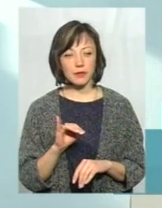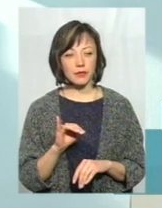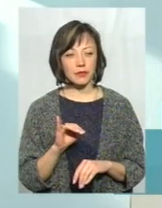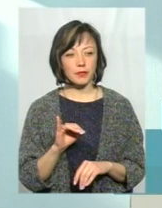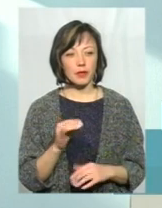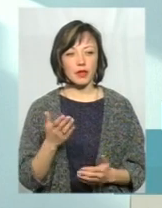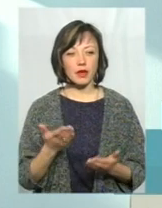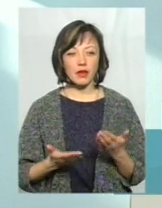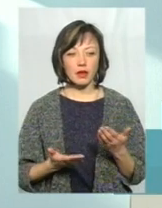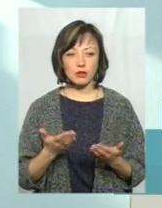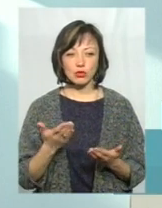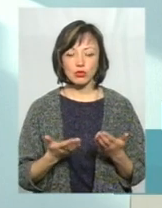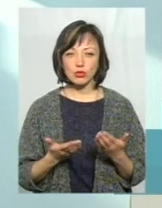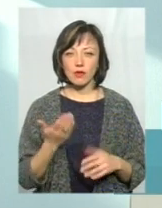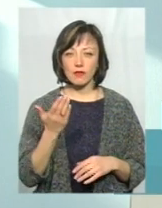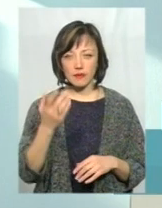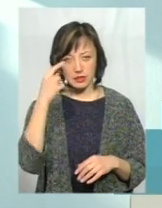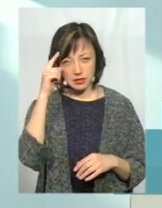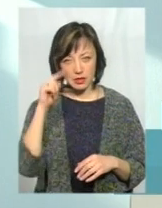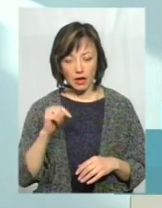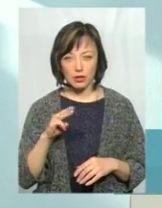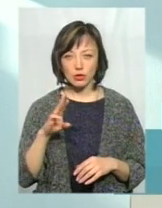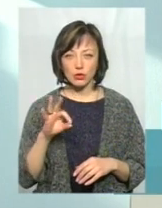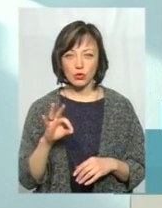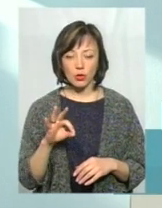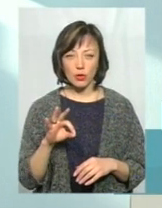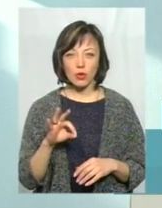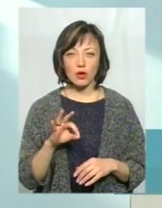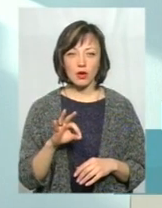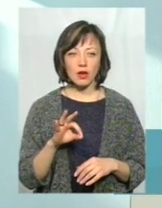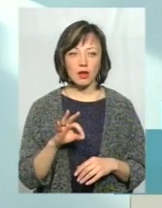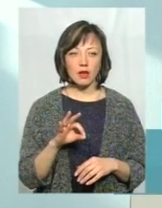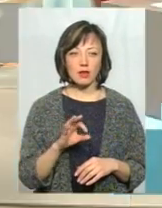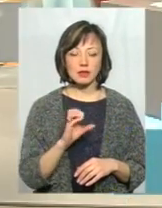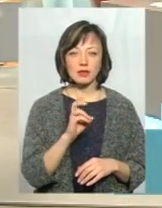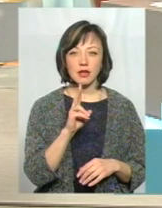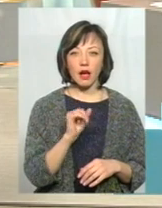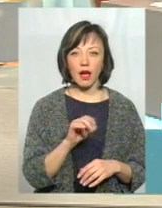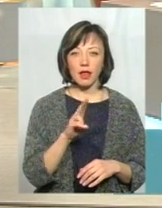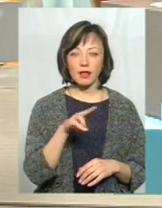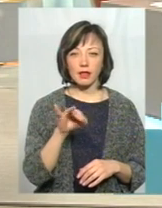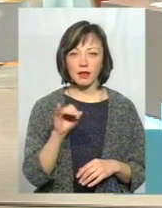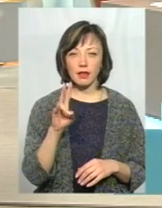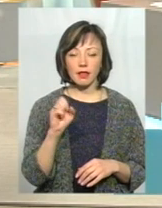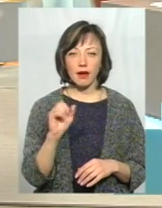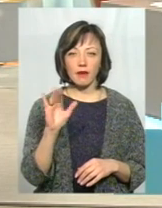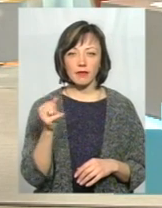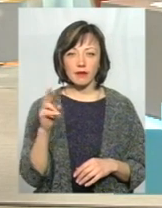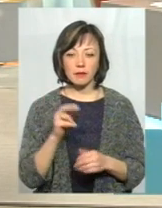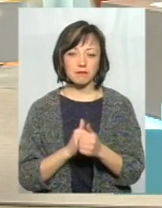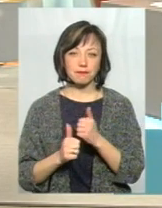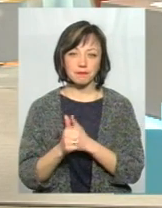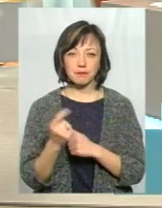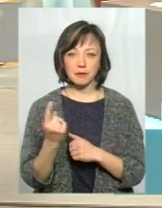Якщо ви знаєте, то скандинавські країни, вони також займають одні з лідируючих позицій